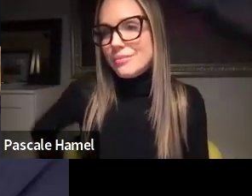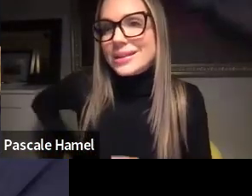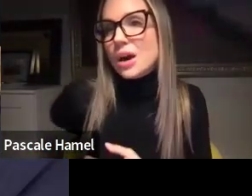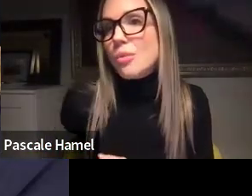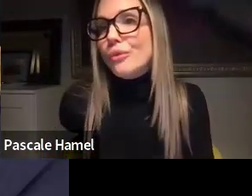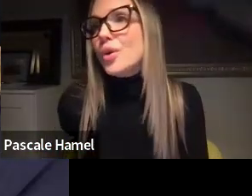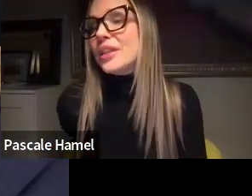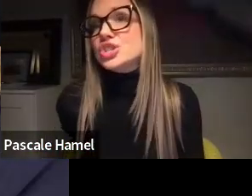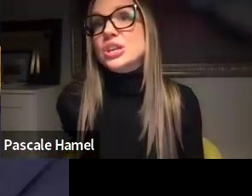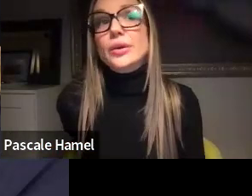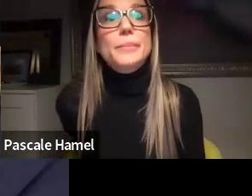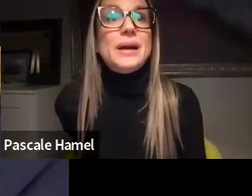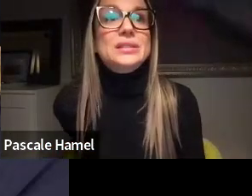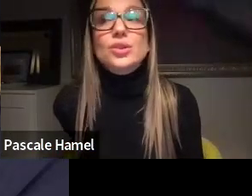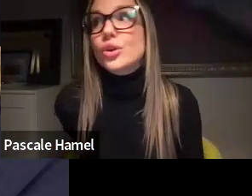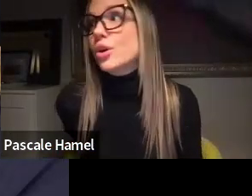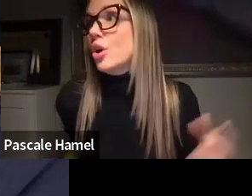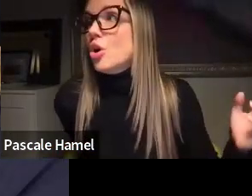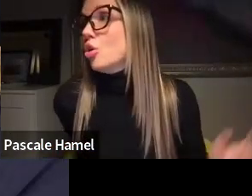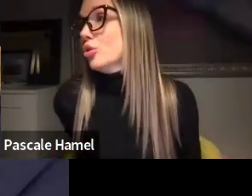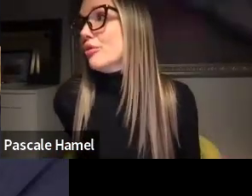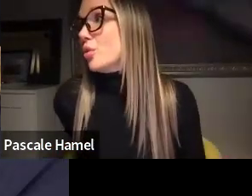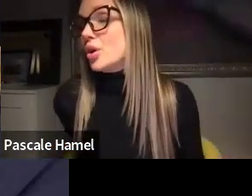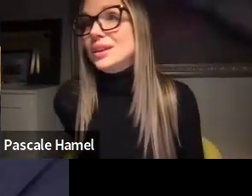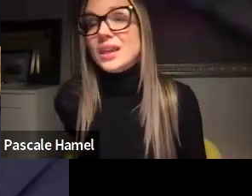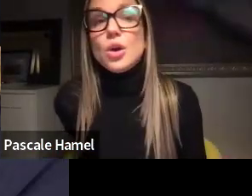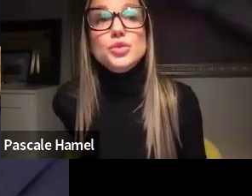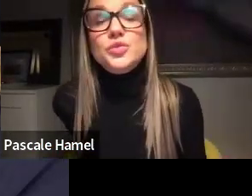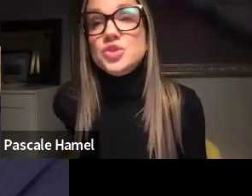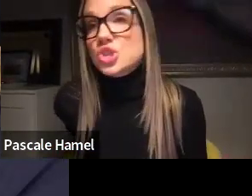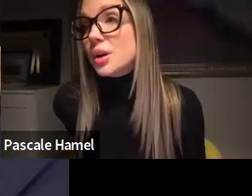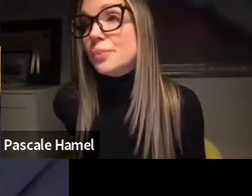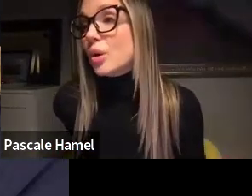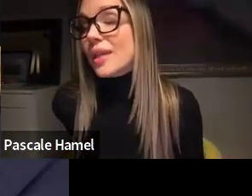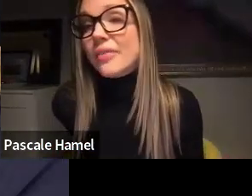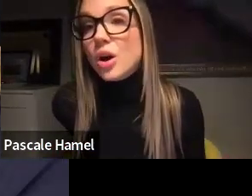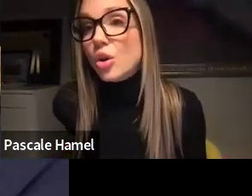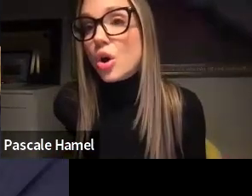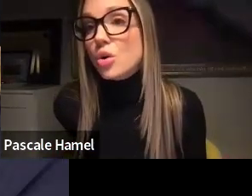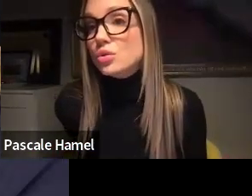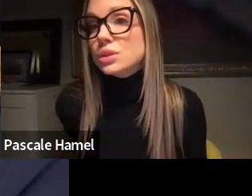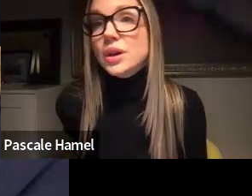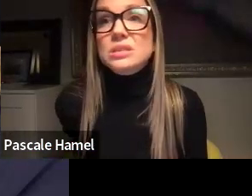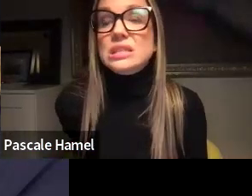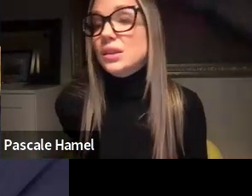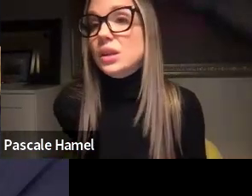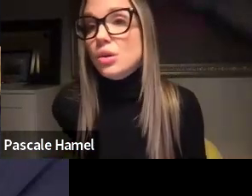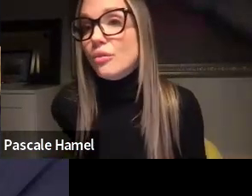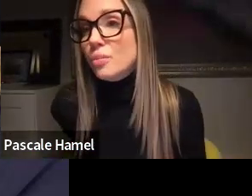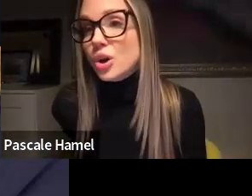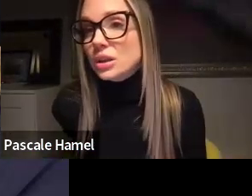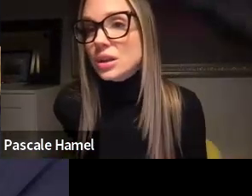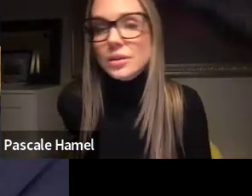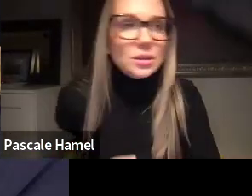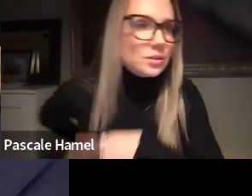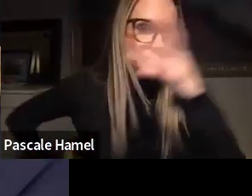Non. Mais exemple qu'on veut en acheter un parce que on a vu un qui était rose fuchsia, puis on adore le rose, puis cet été,